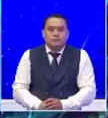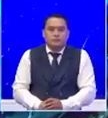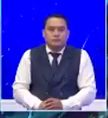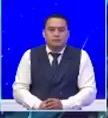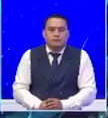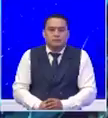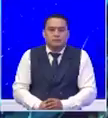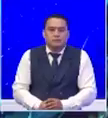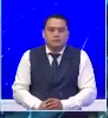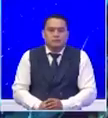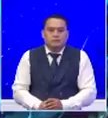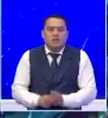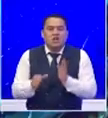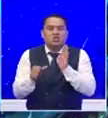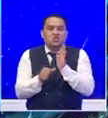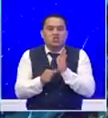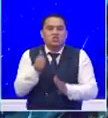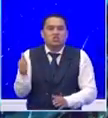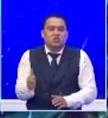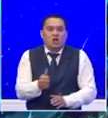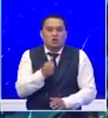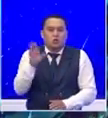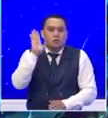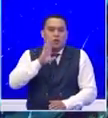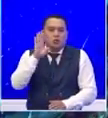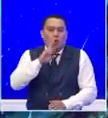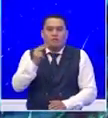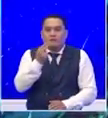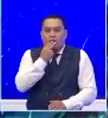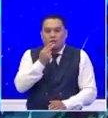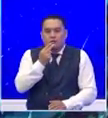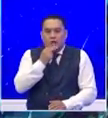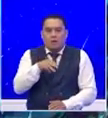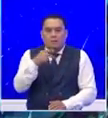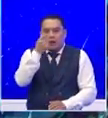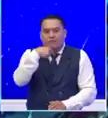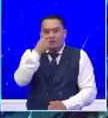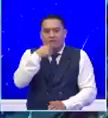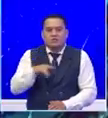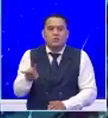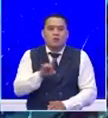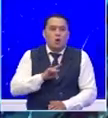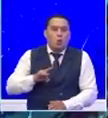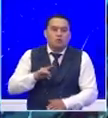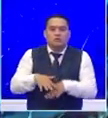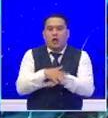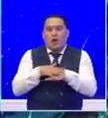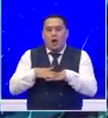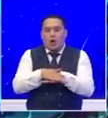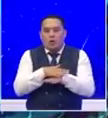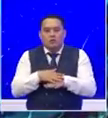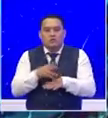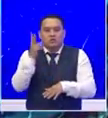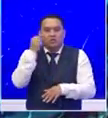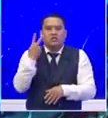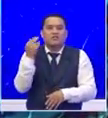К другим темам. Всего 6 часов в сутки доступна питьевая вода жителям села Турпан Панфиловского района. Для населенного пункта численностью